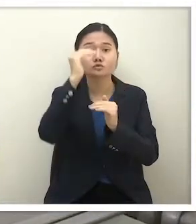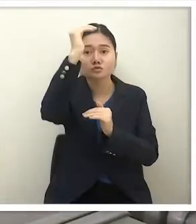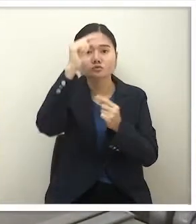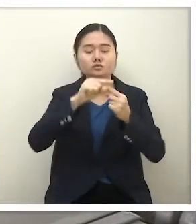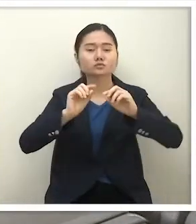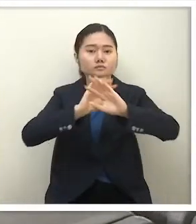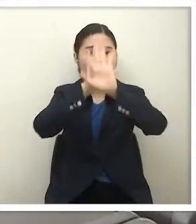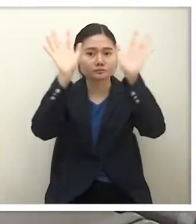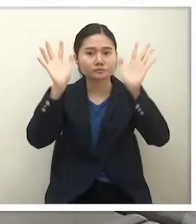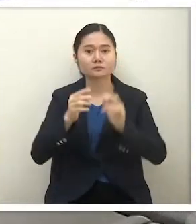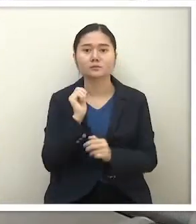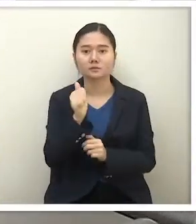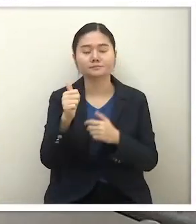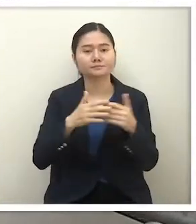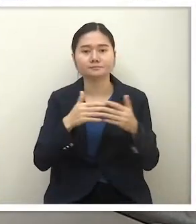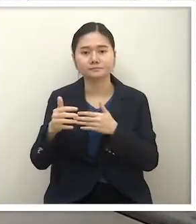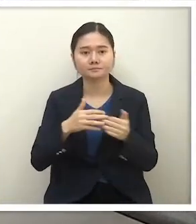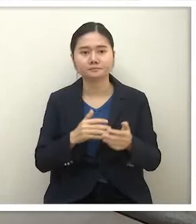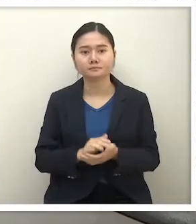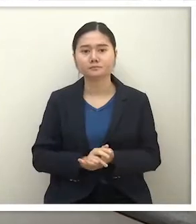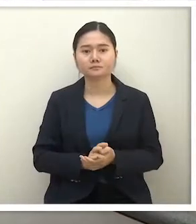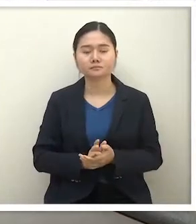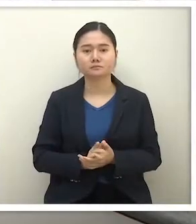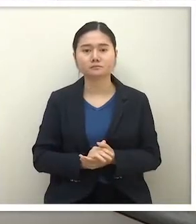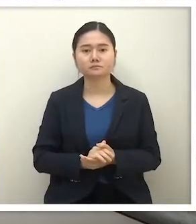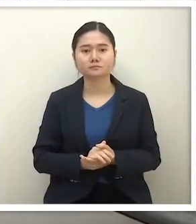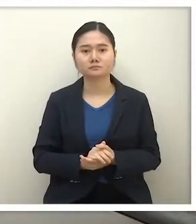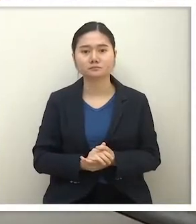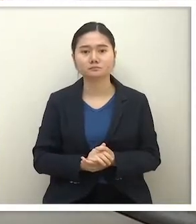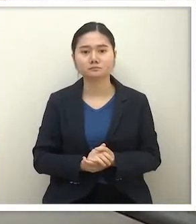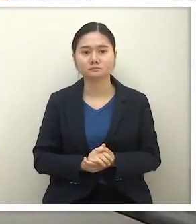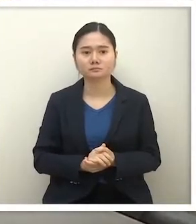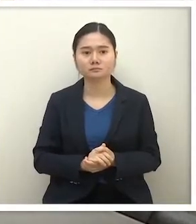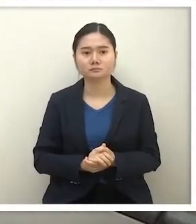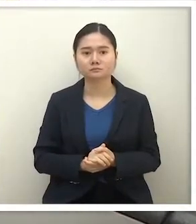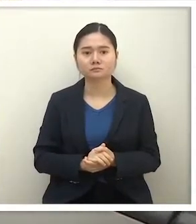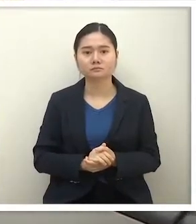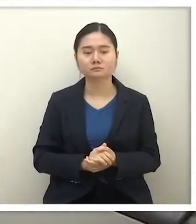อากาศได้ไม่เป็นไรนะเ